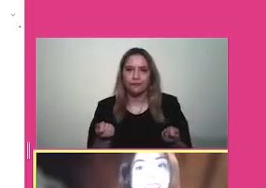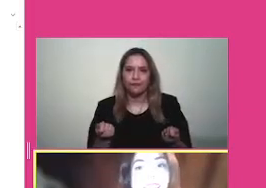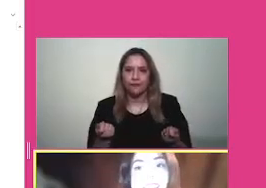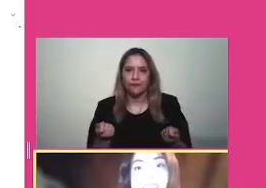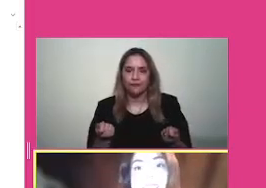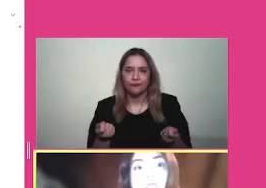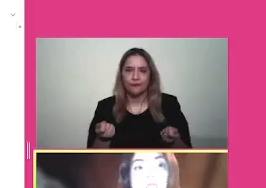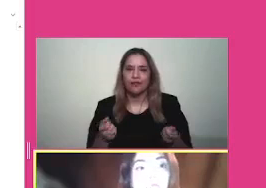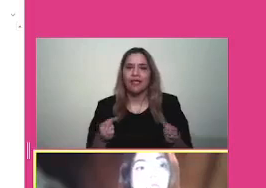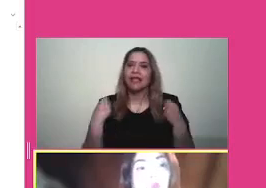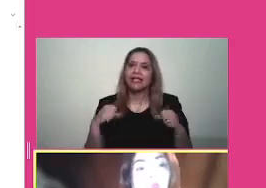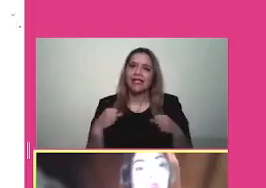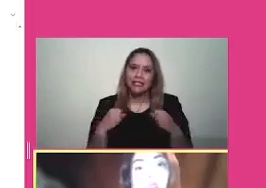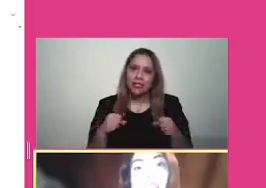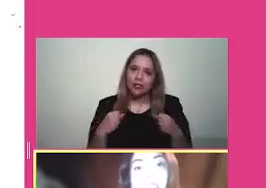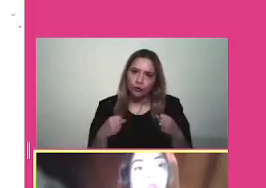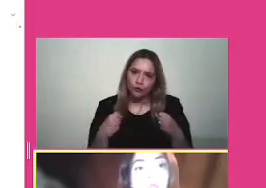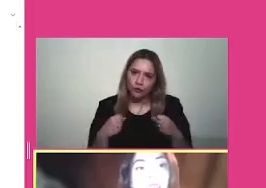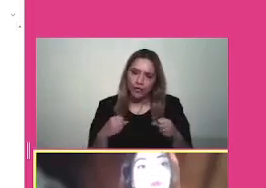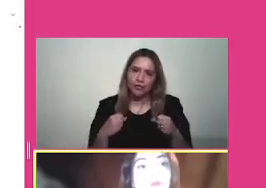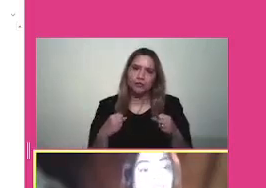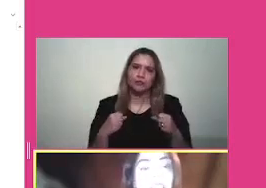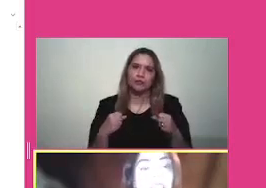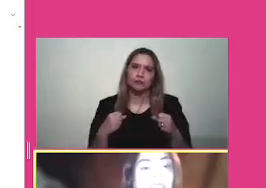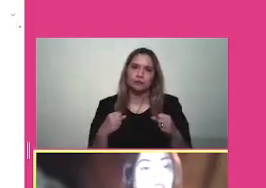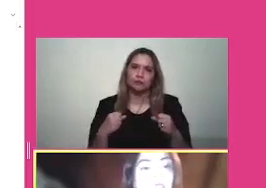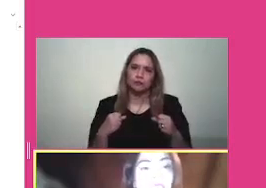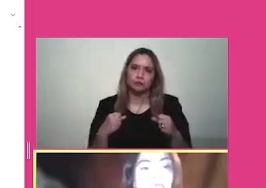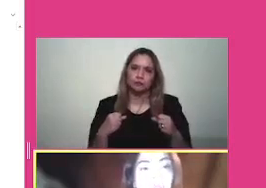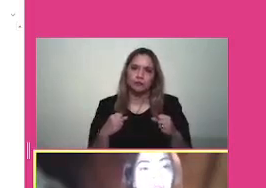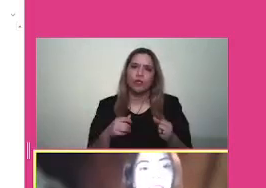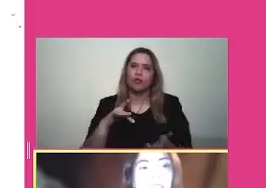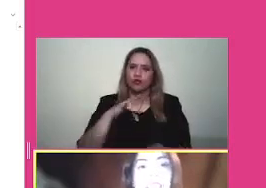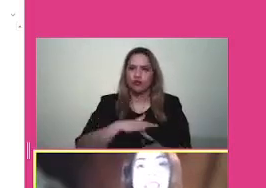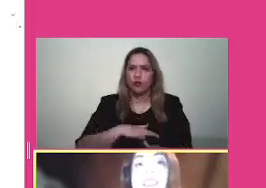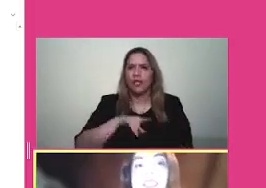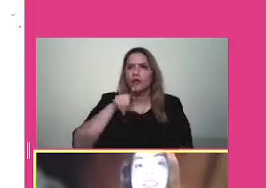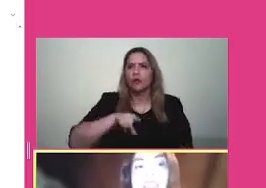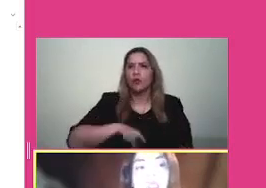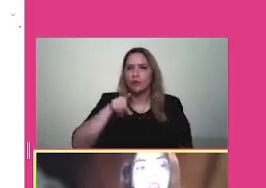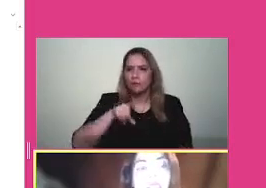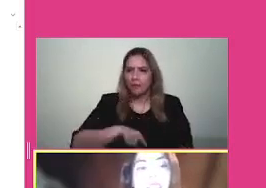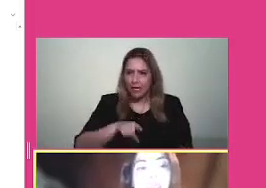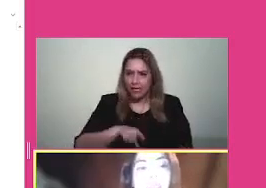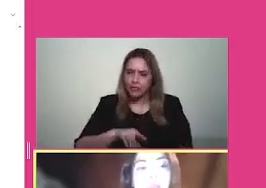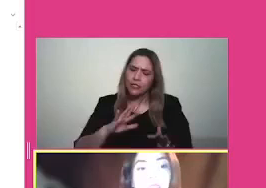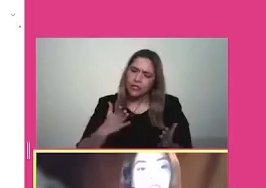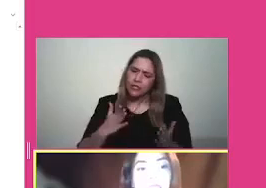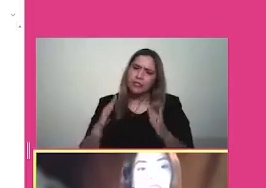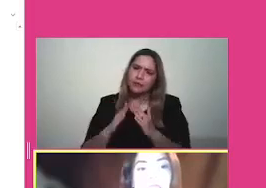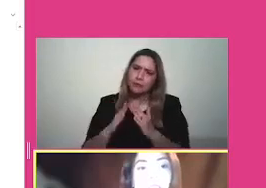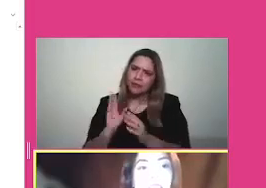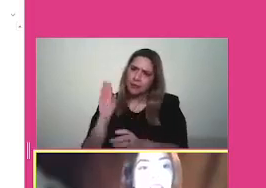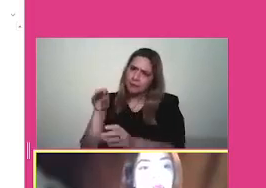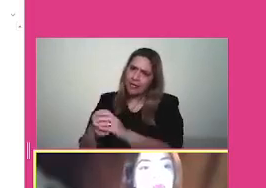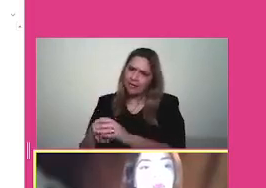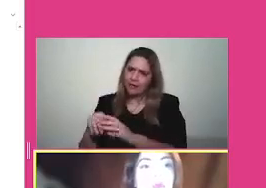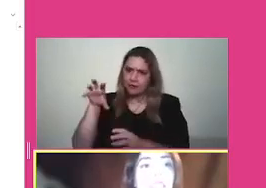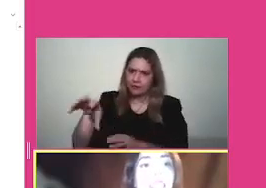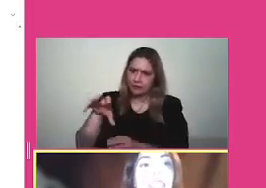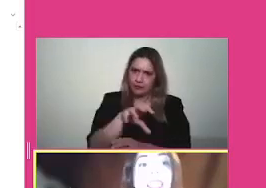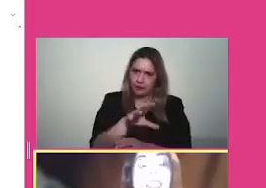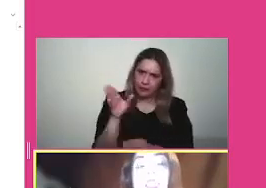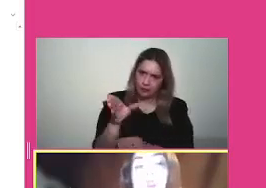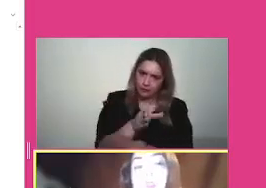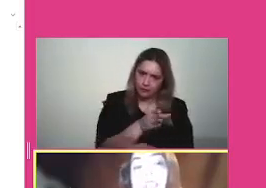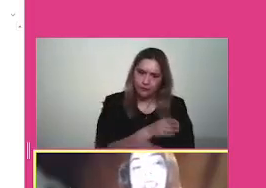στις δραστηριότητες που έχουμε στο κέντρο ημέρας, αλλά και στις κατοίκων παρεμβάσεις μας.